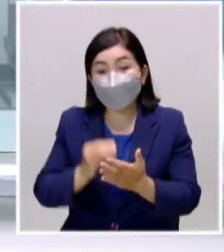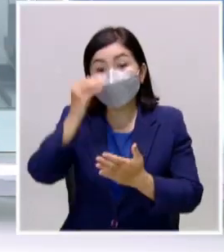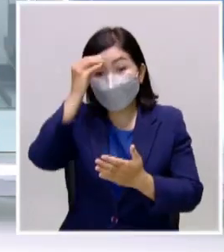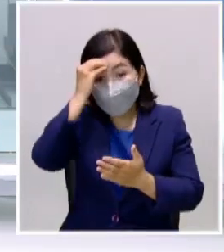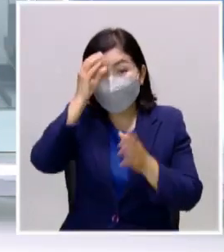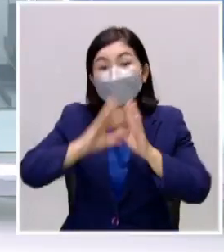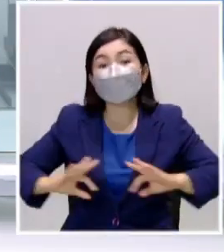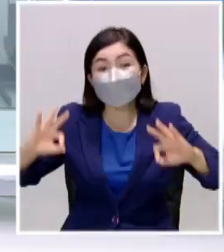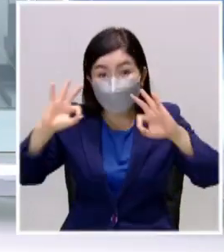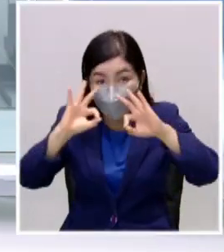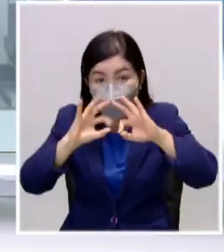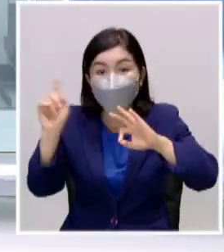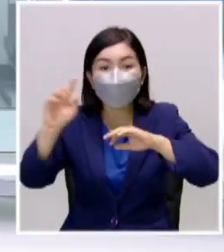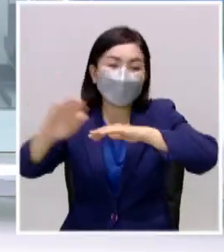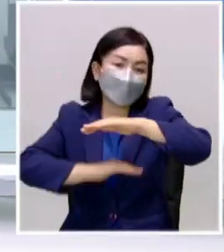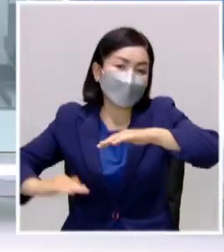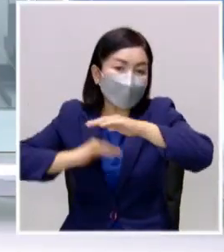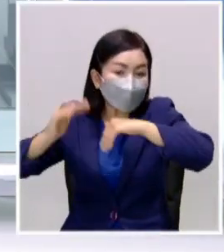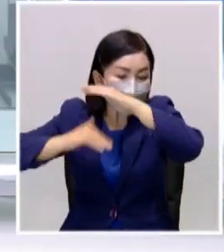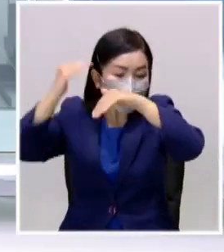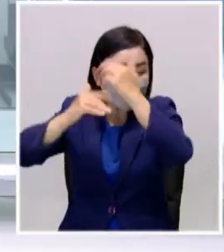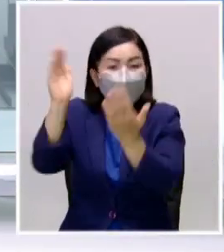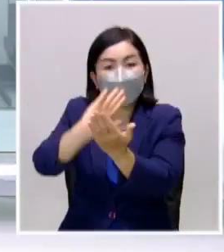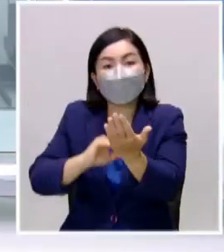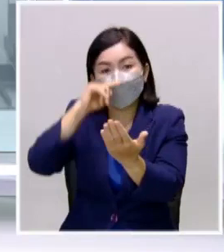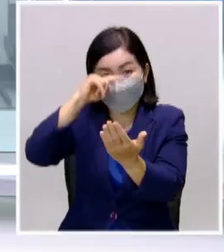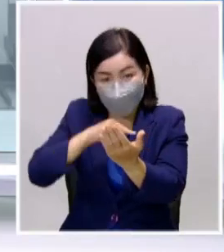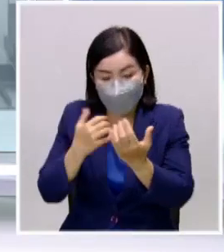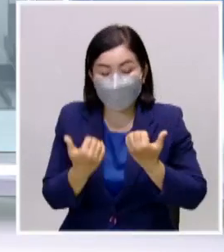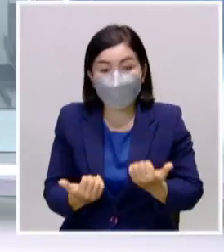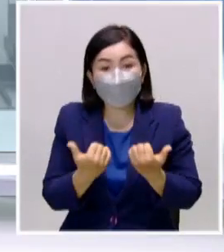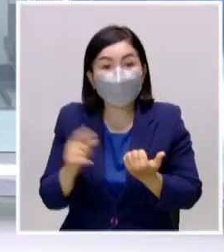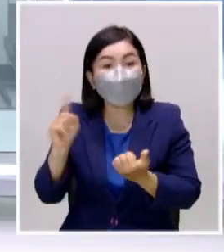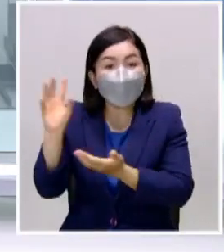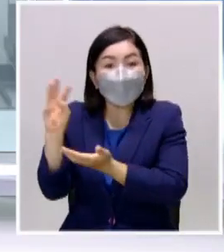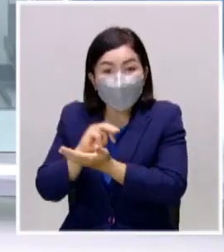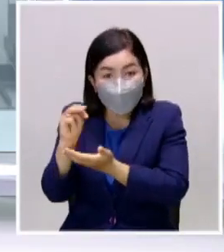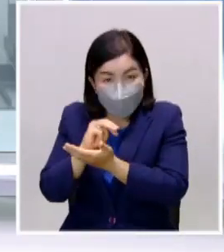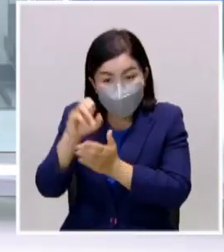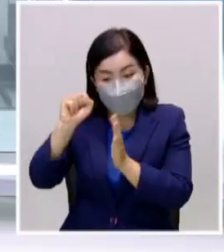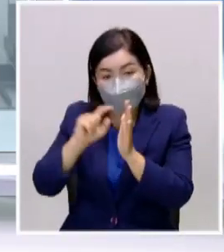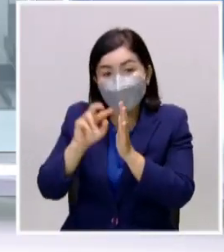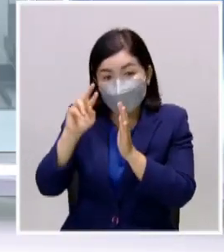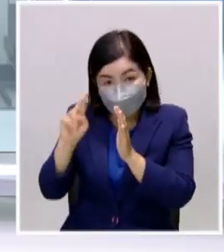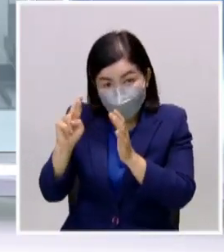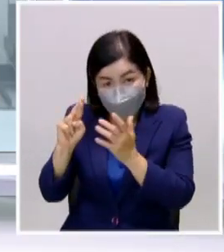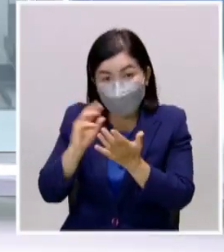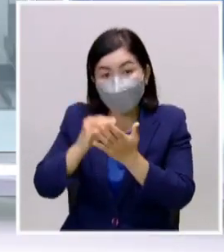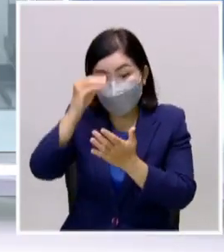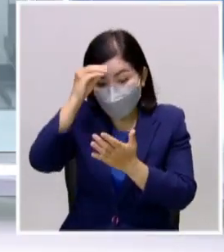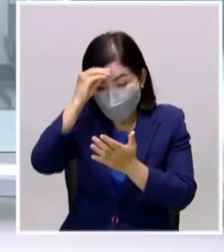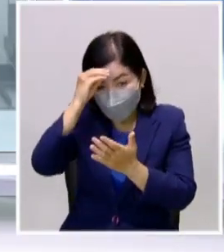การศึกษาถือว่าเป็นพื้นฐานสำคัญในการพัฒนาอนาคตของประเทศค่ะในวันนี้ทางมูลนิธิสารอนาคตการศึกษา Connect